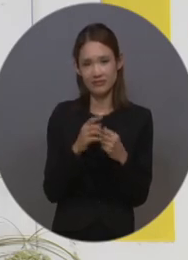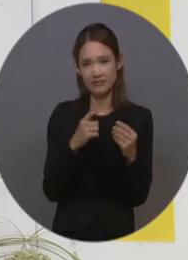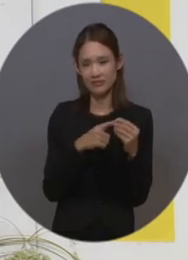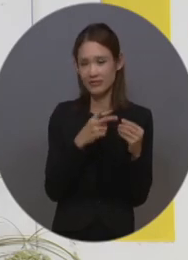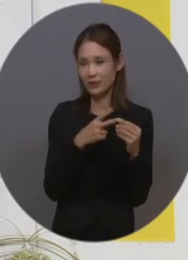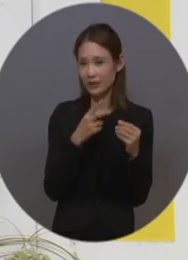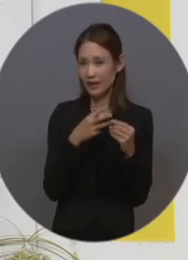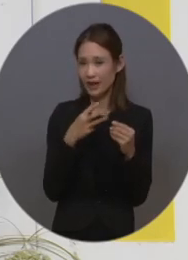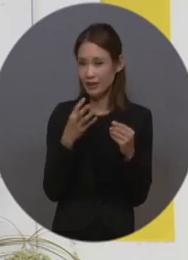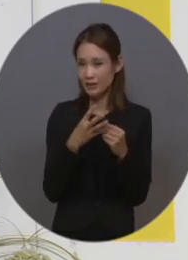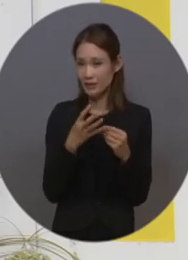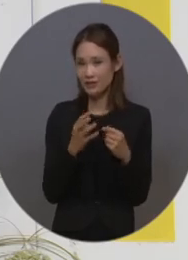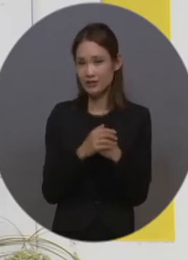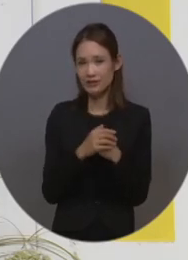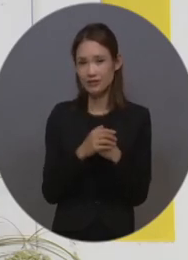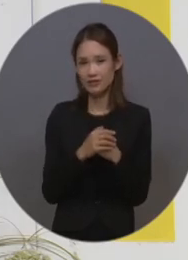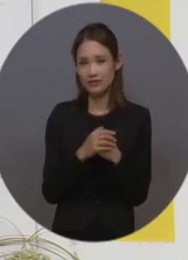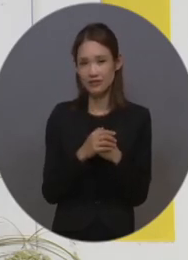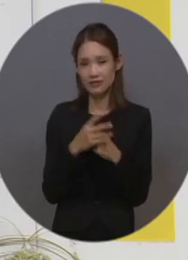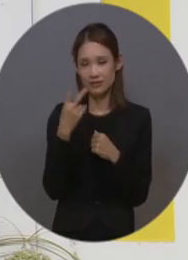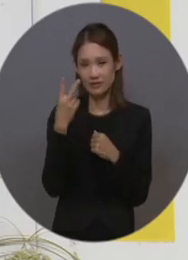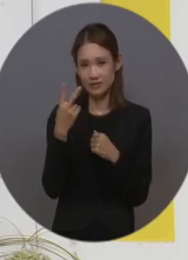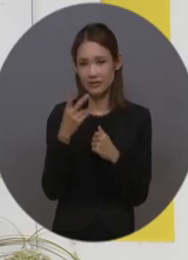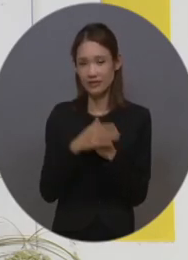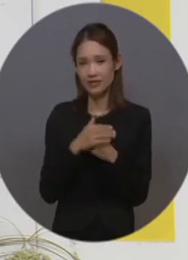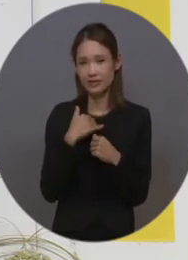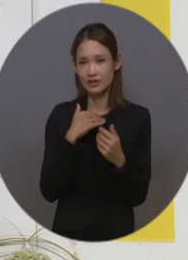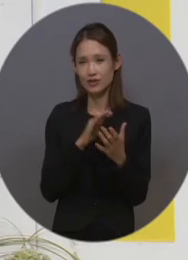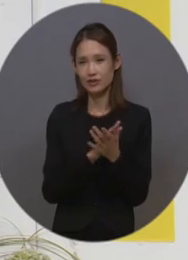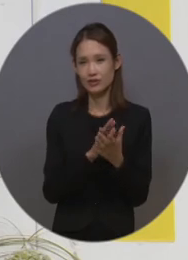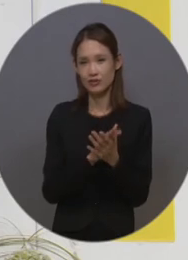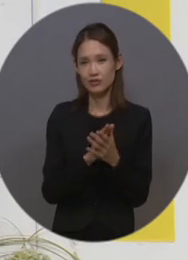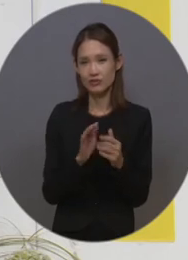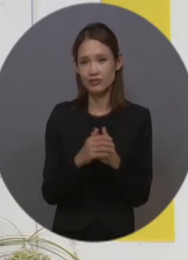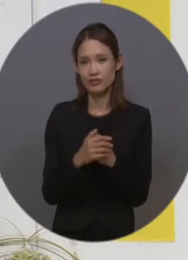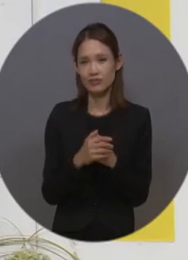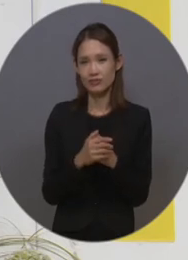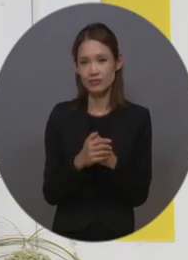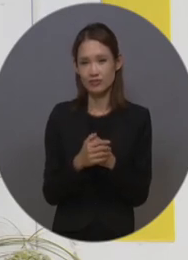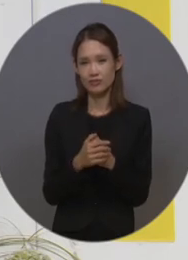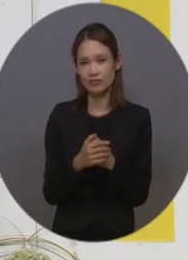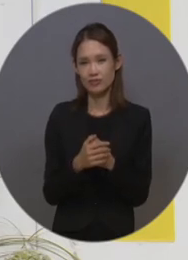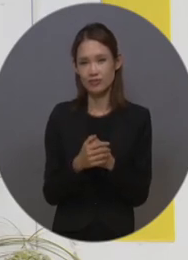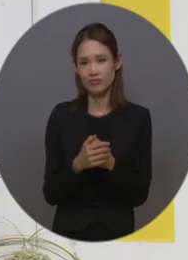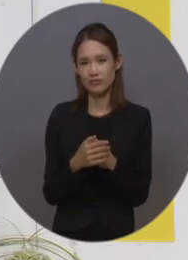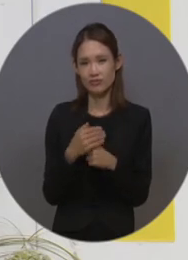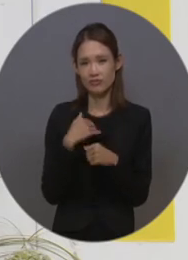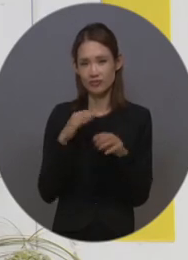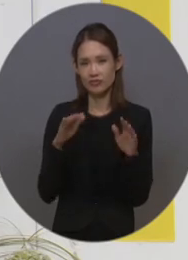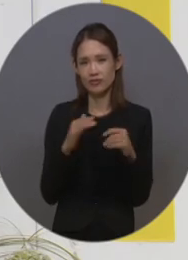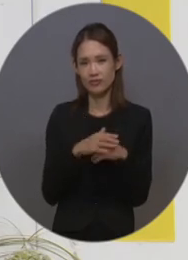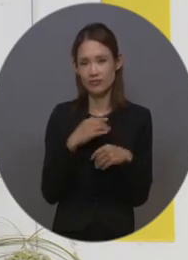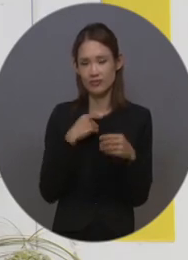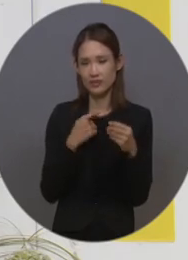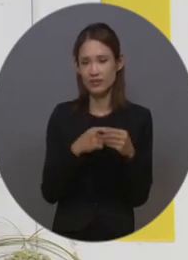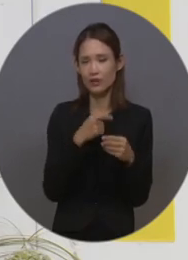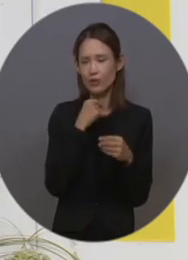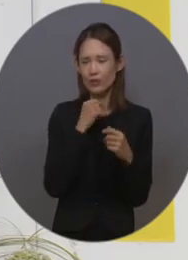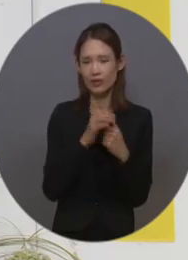3, 4가 됐어요. 네. 앉아있는데 2번이 네. 제 친구가 네. 야, 근데 오늘 내가 1번 해야 될 것 같아. 네.